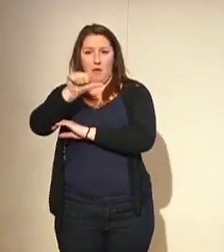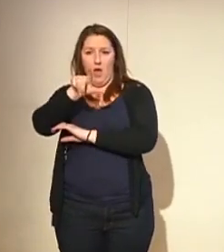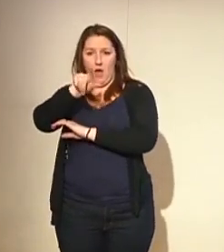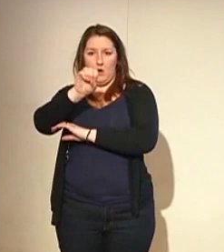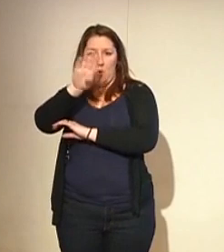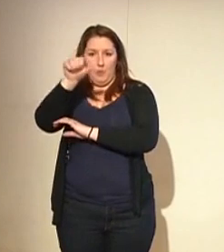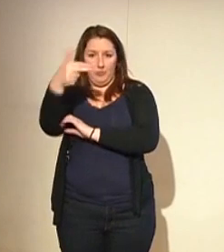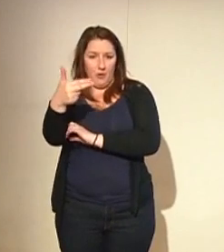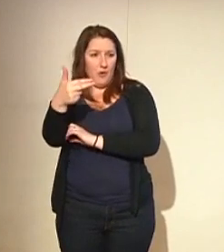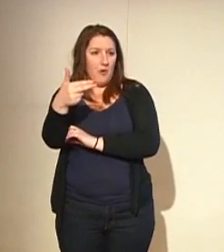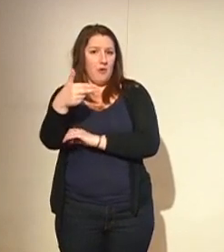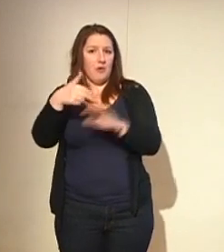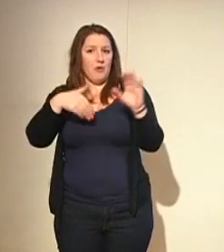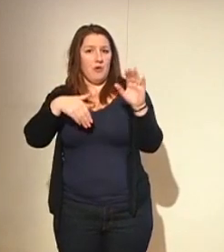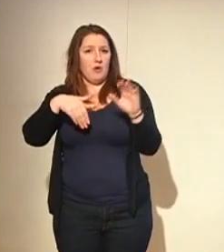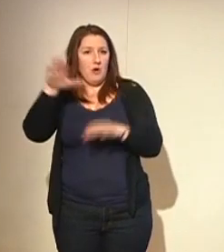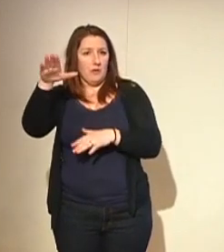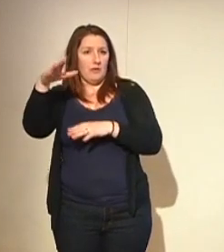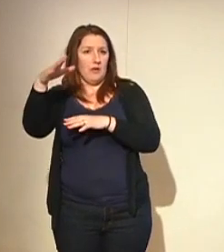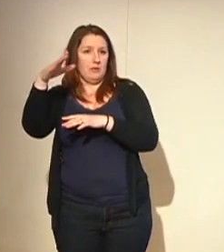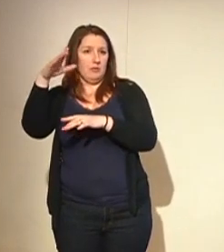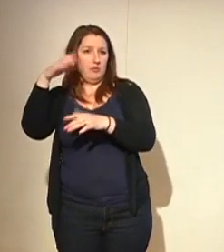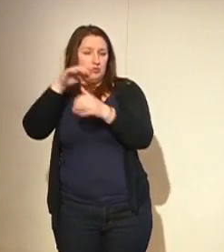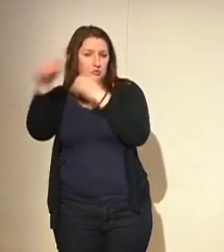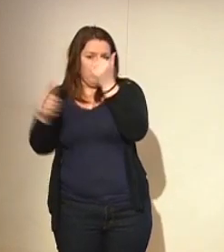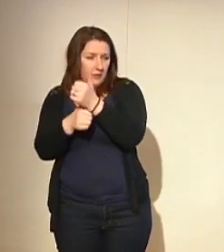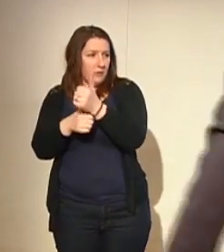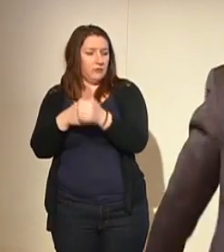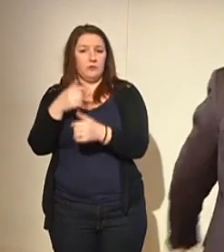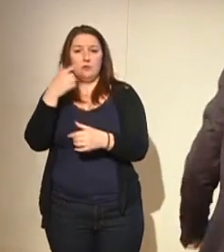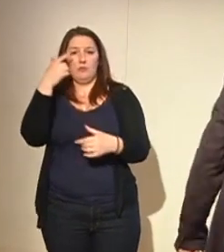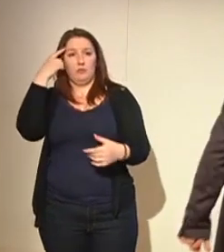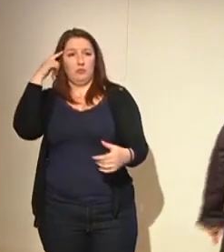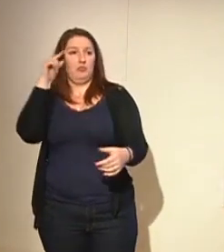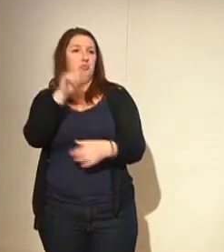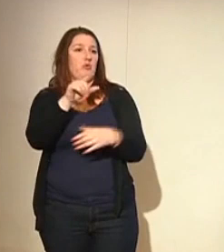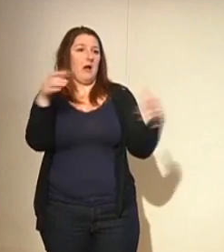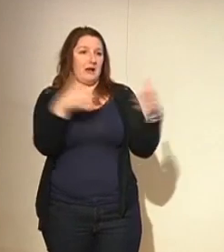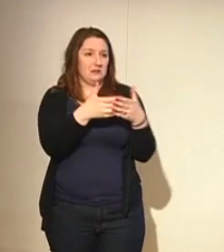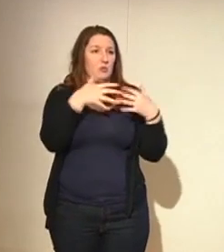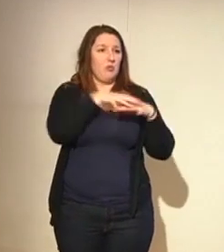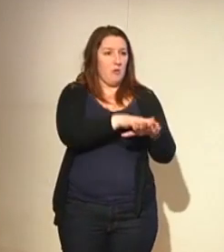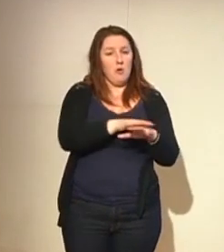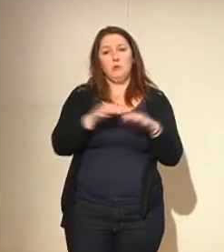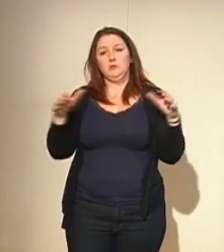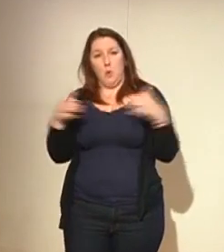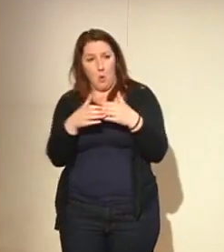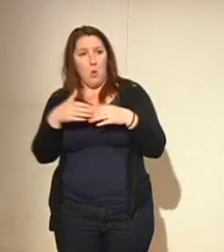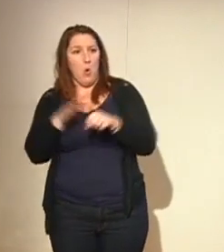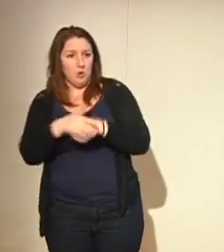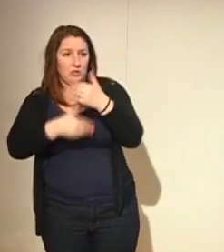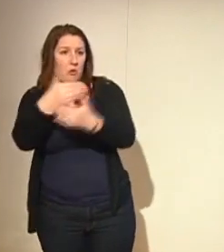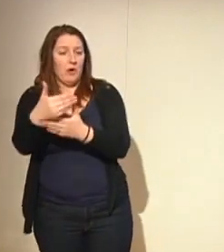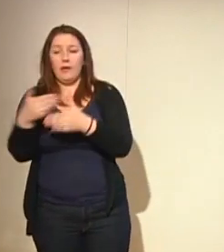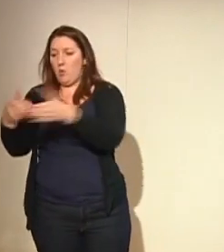AG candidate pour être suppléante vote pour rassemblement et gaucher progrèsend pas part